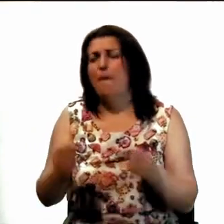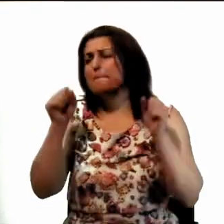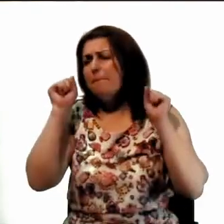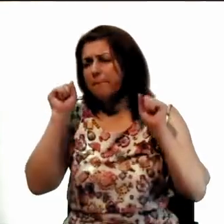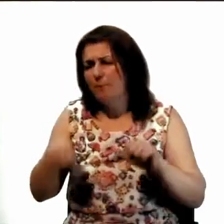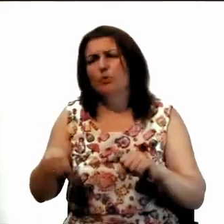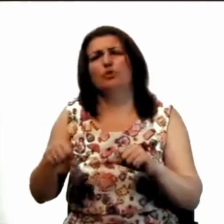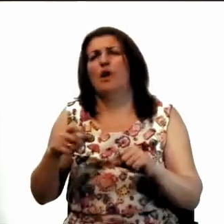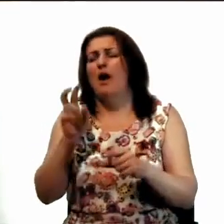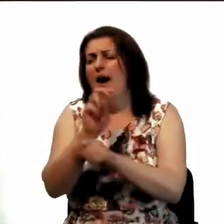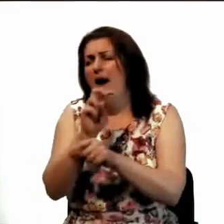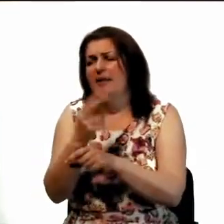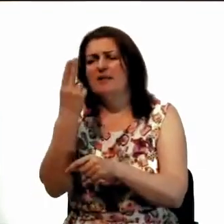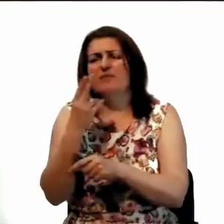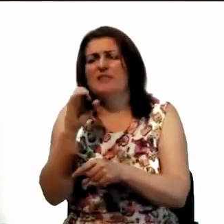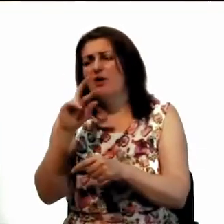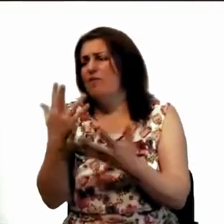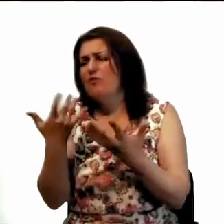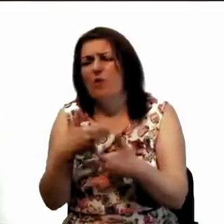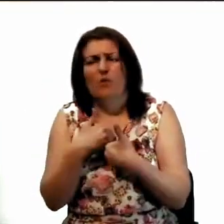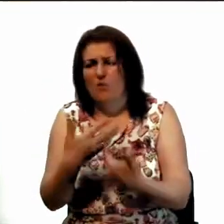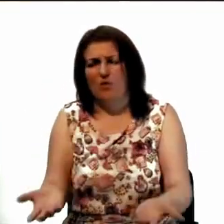Можно ходить в церковь сколько угодно.